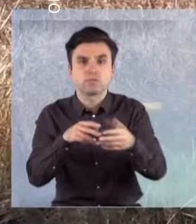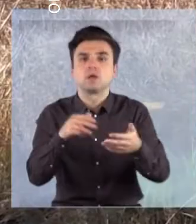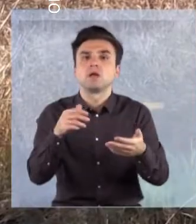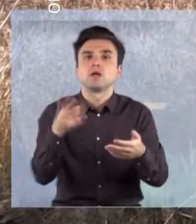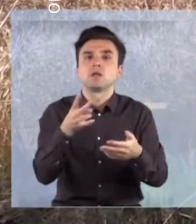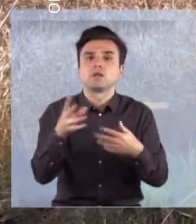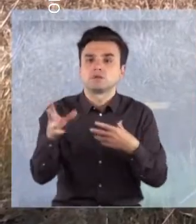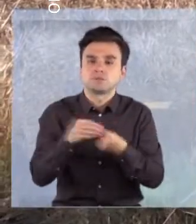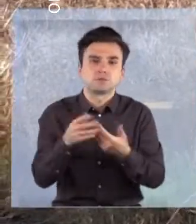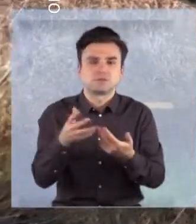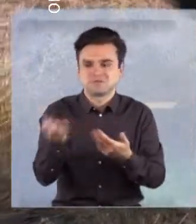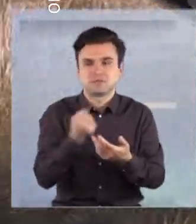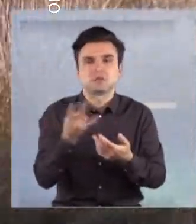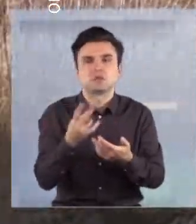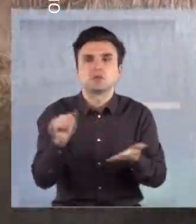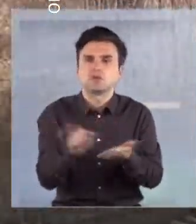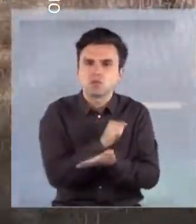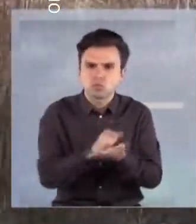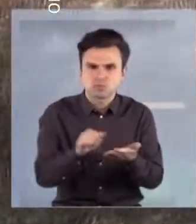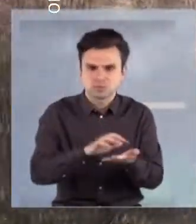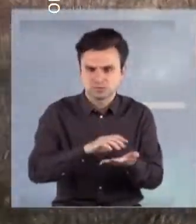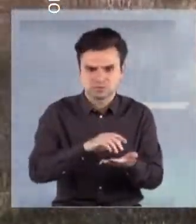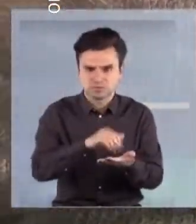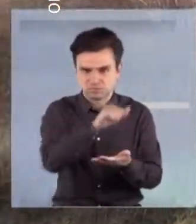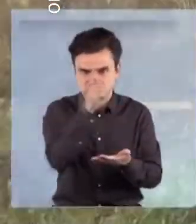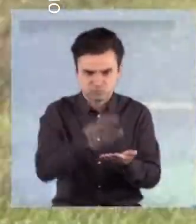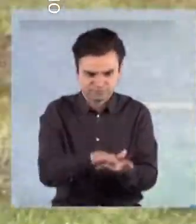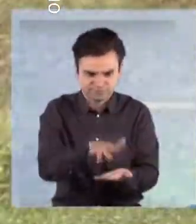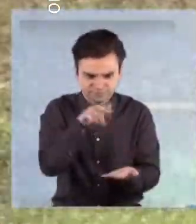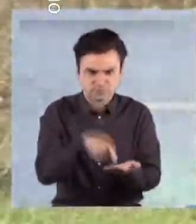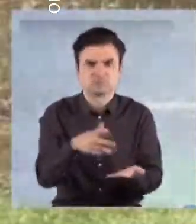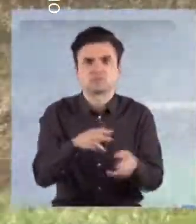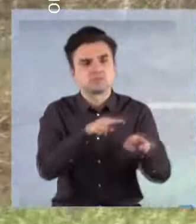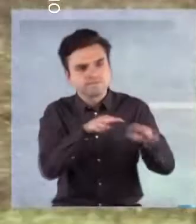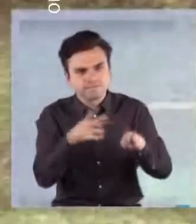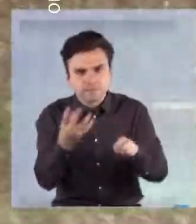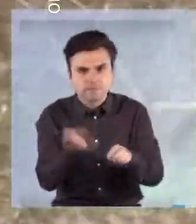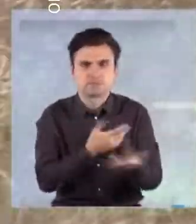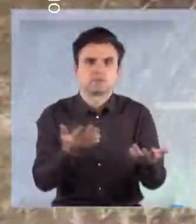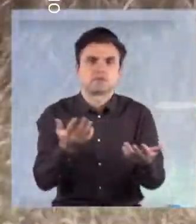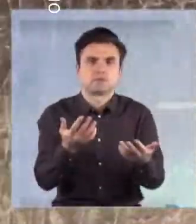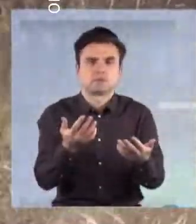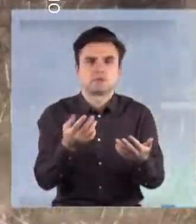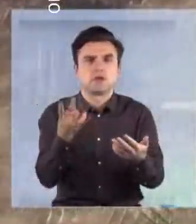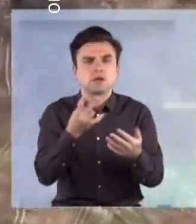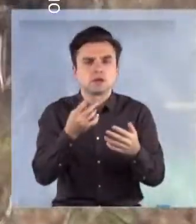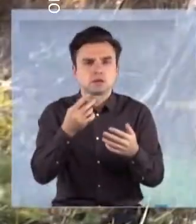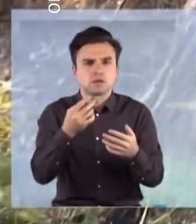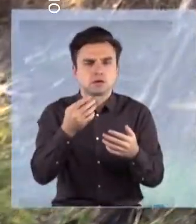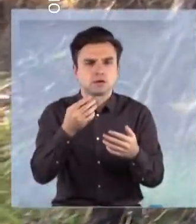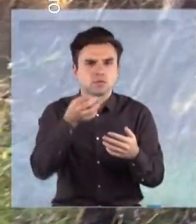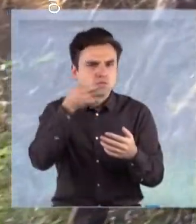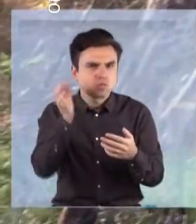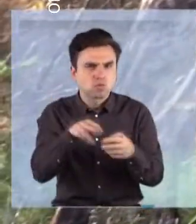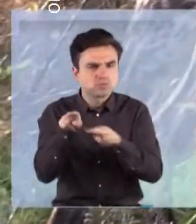именно след, запах фазана. Зараз нам треба йти за ним уже, тому що він може його там знайти. Задача мисливського собаки, у нашому випадку